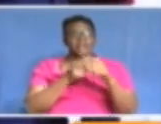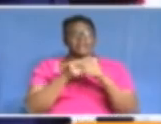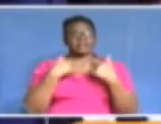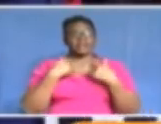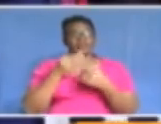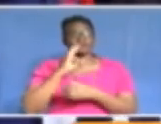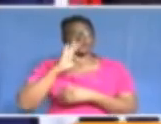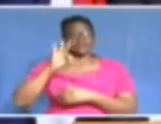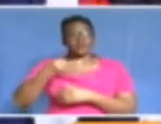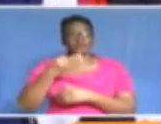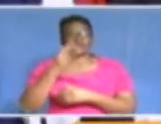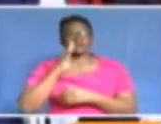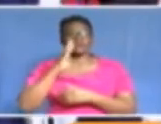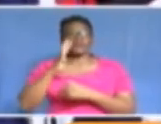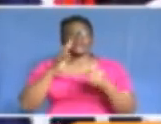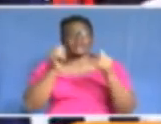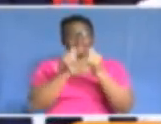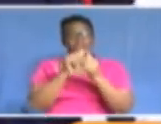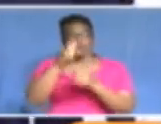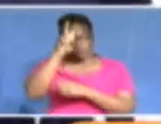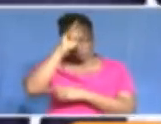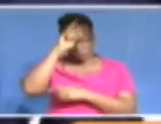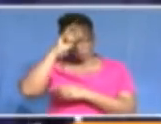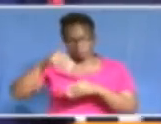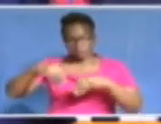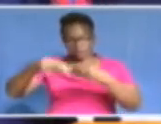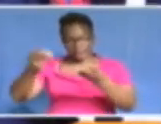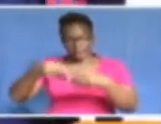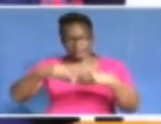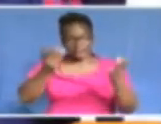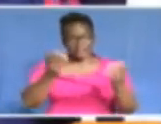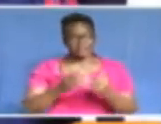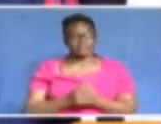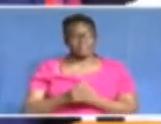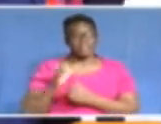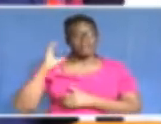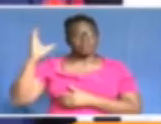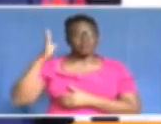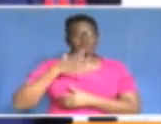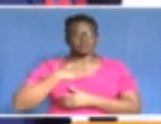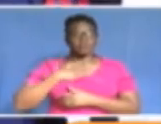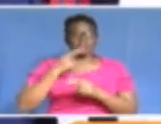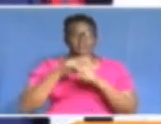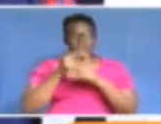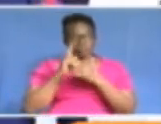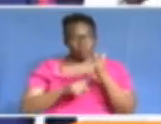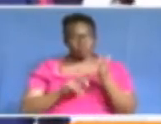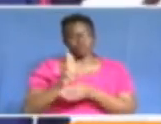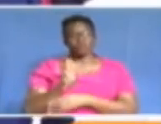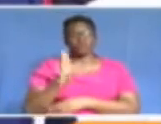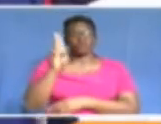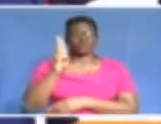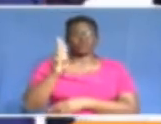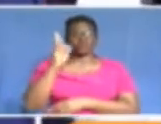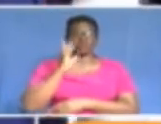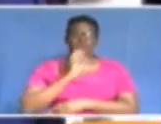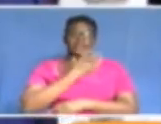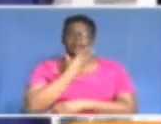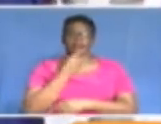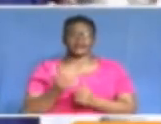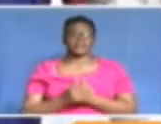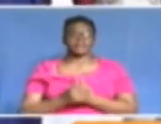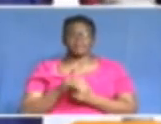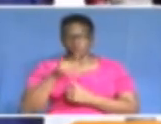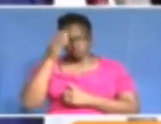3,410 goats up for sale. Mudosi yangu anaitwa Uhuru Kenyatta, wale mnajua. Na